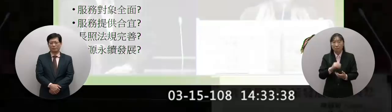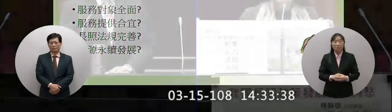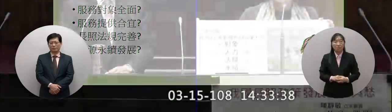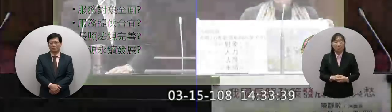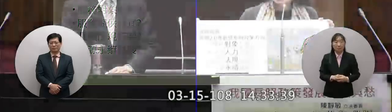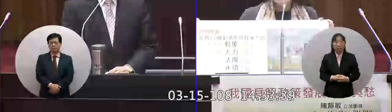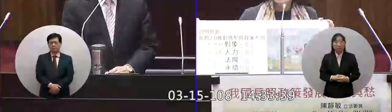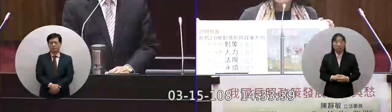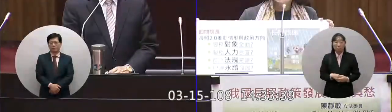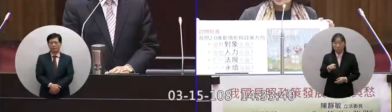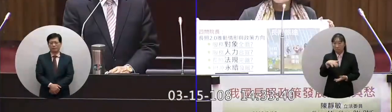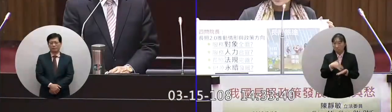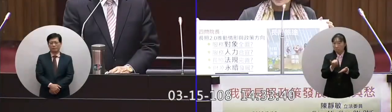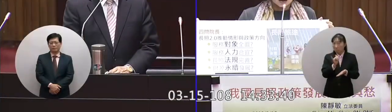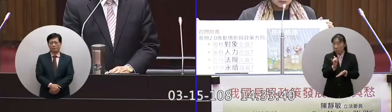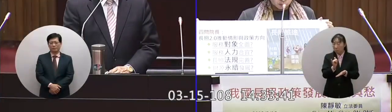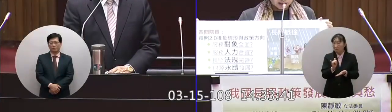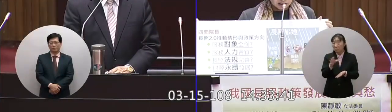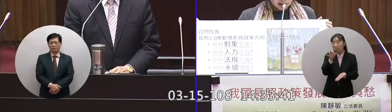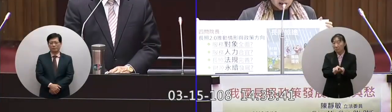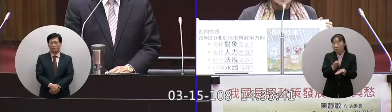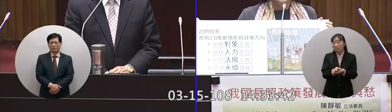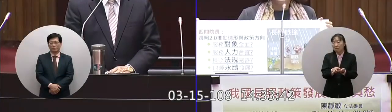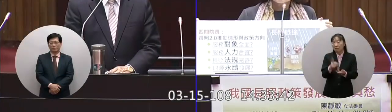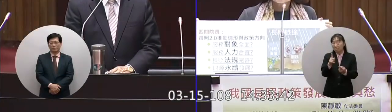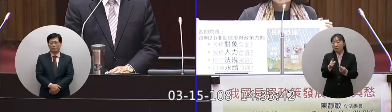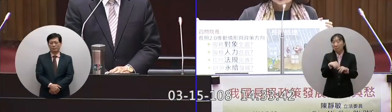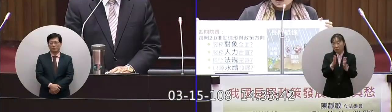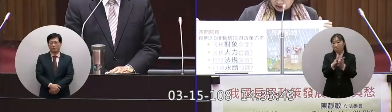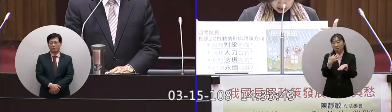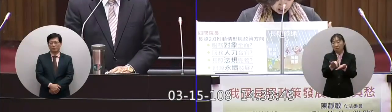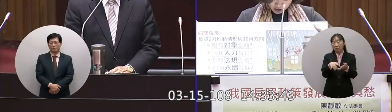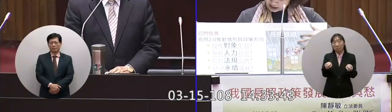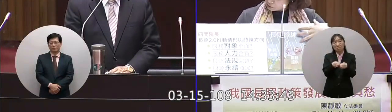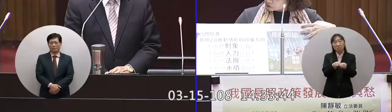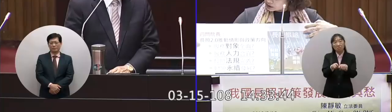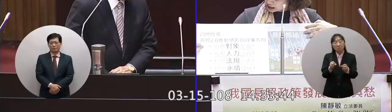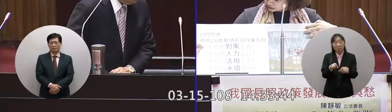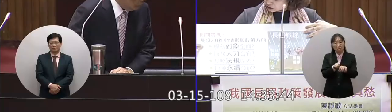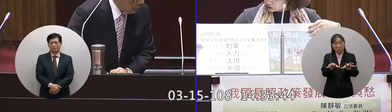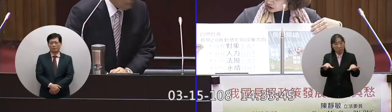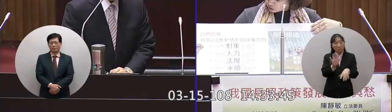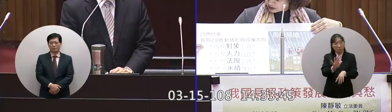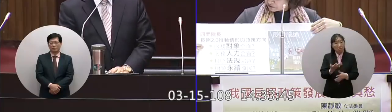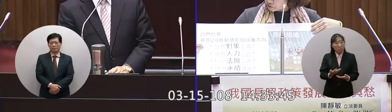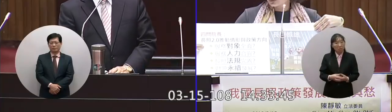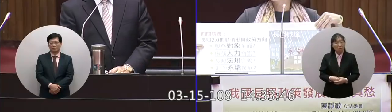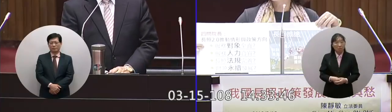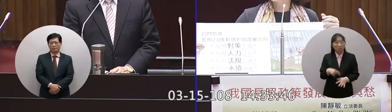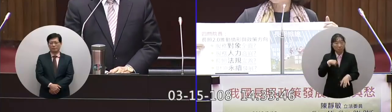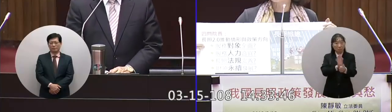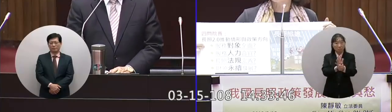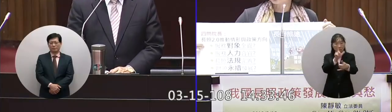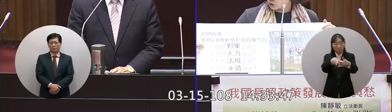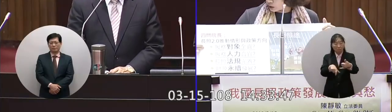是优质、平价、普及？特别是第一问想问院长的哈，我们服务